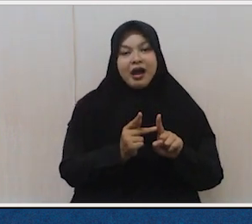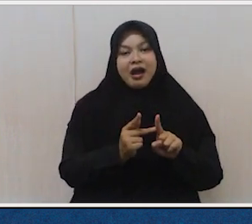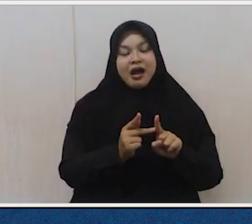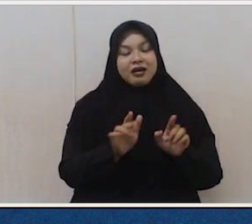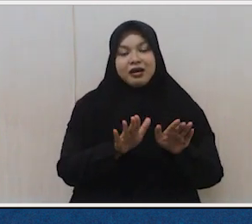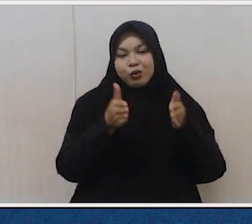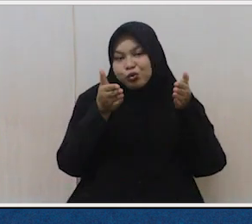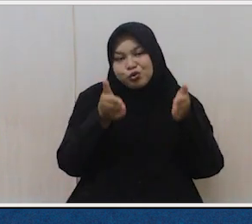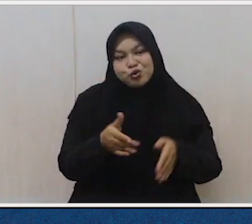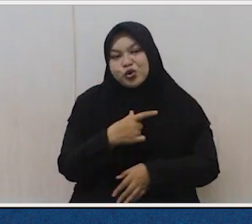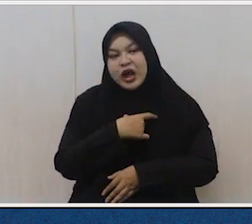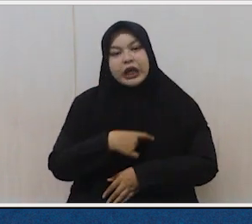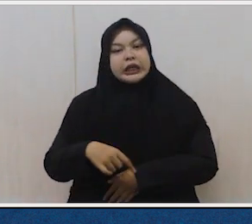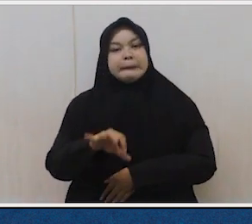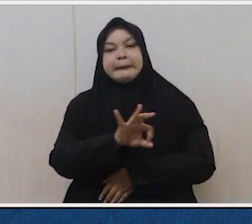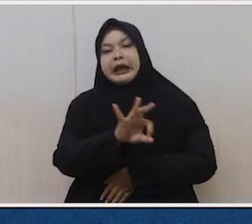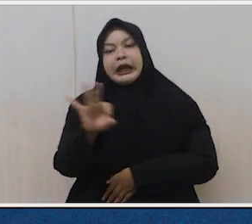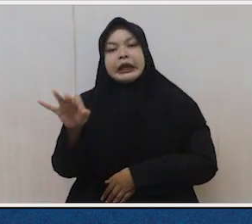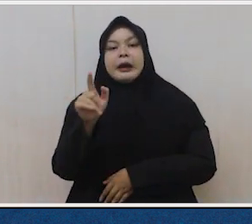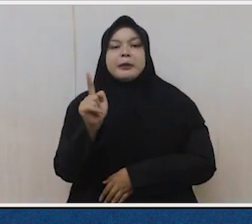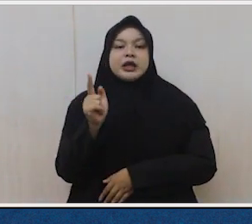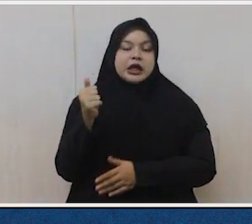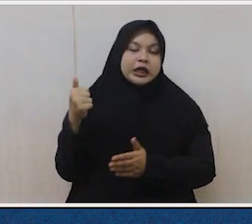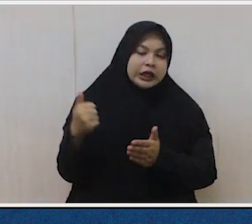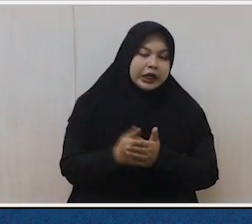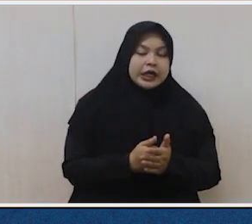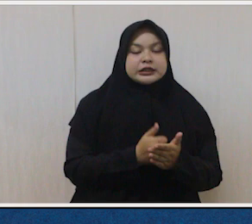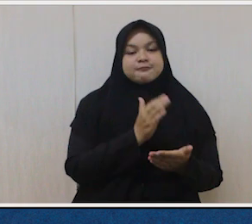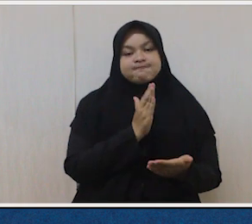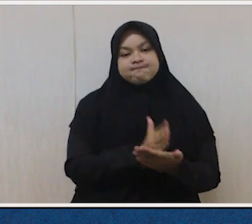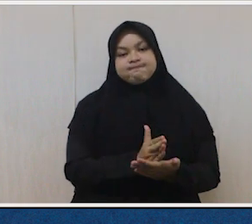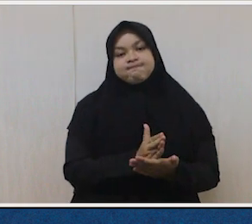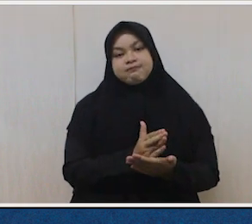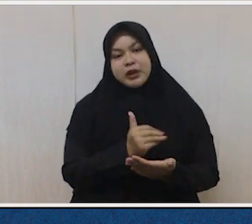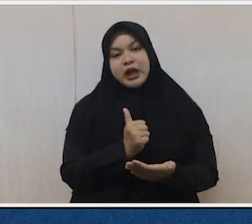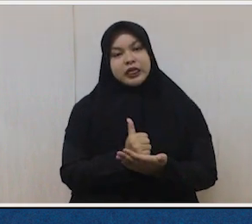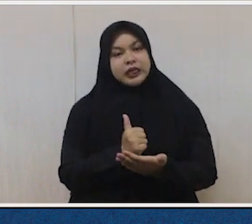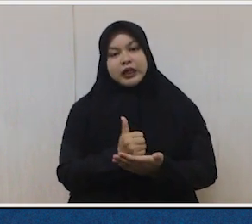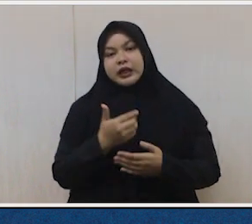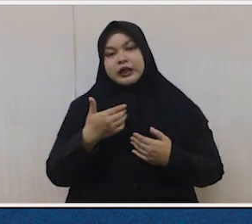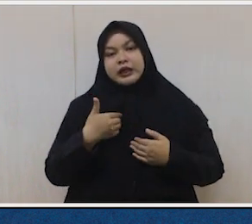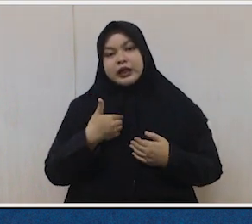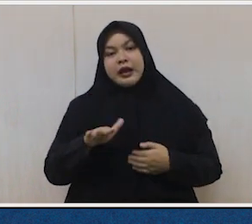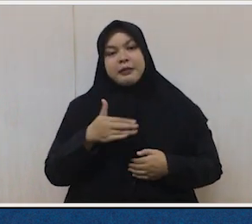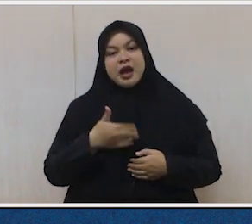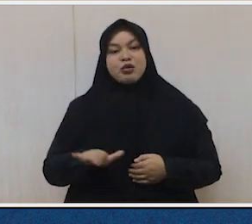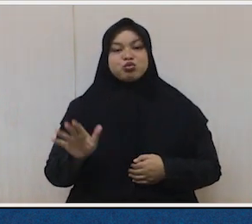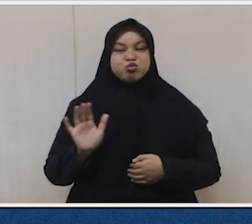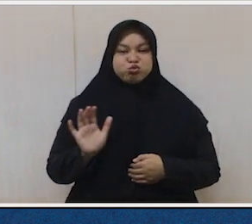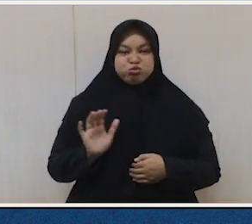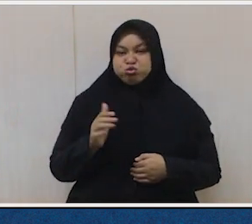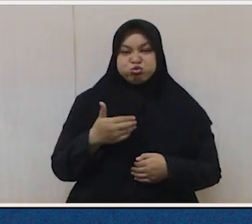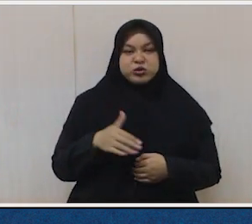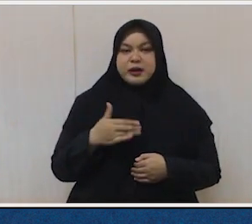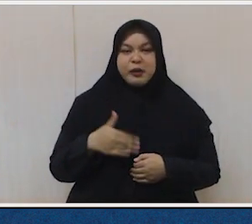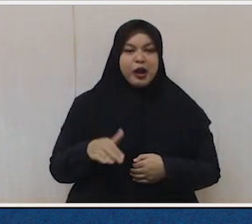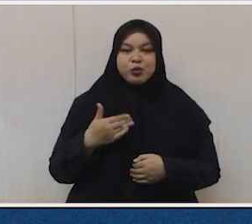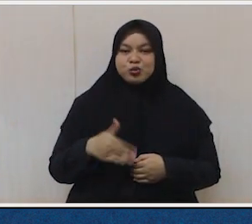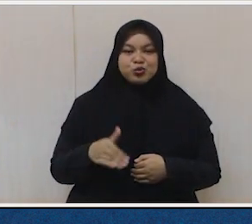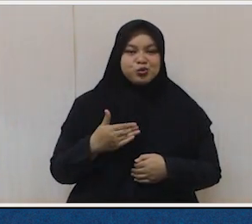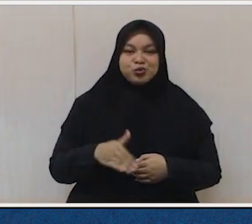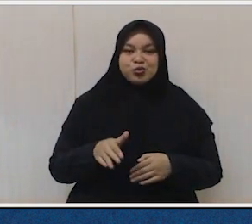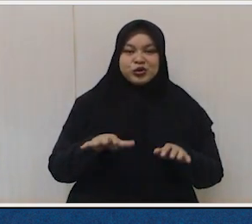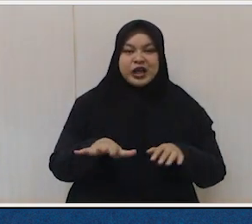jadi enggak ada tuh khusus tentang Hakim Nah itu karena keras sekali Akama Agung tidak tidak mau di ee diatur dalam